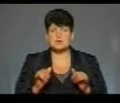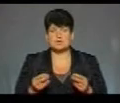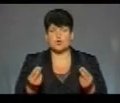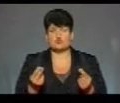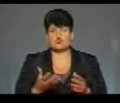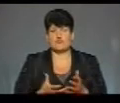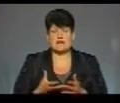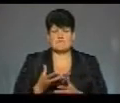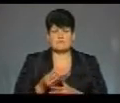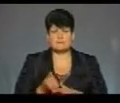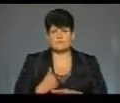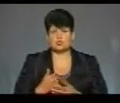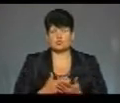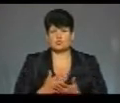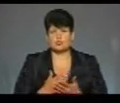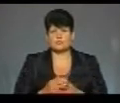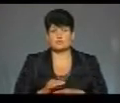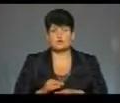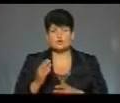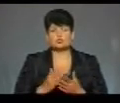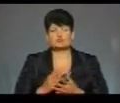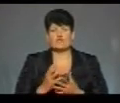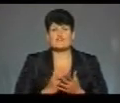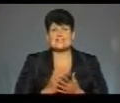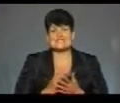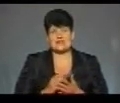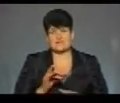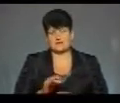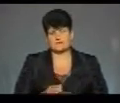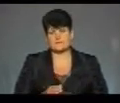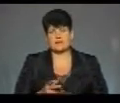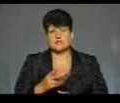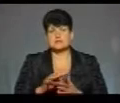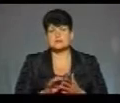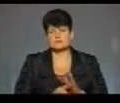виплат військовослужбовцям, які проходять службу в резерві. Як я на початку